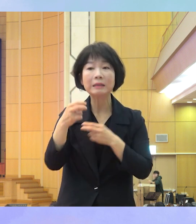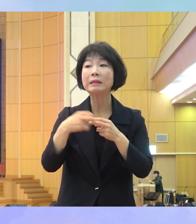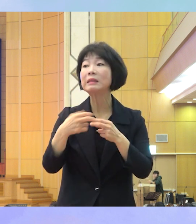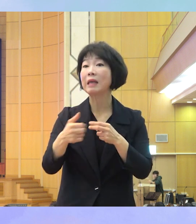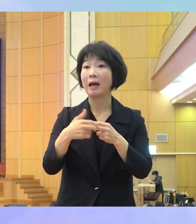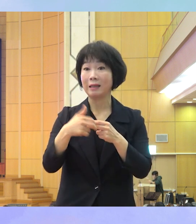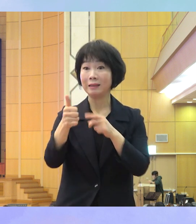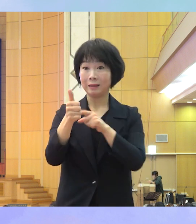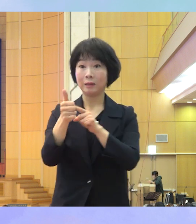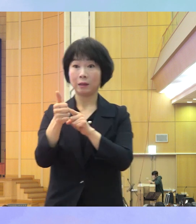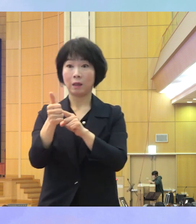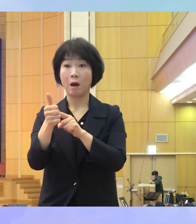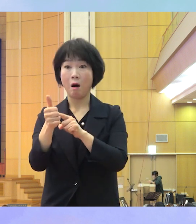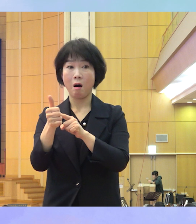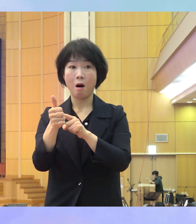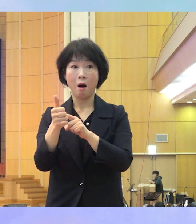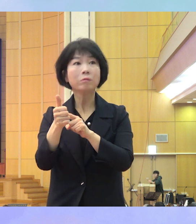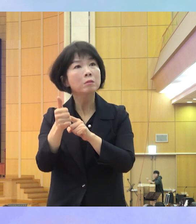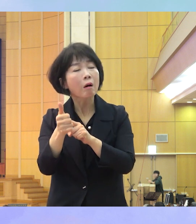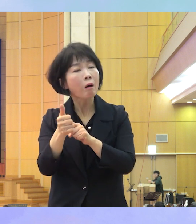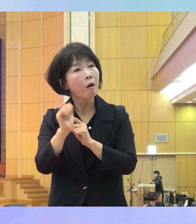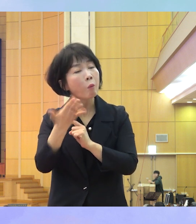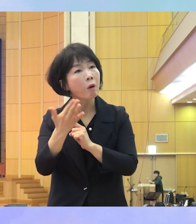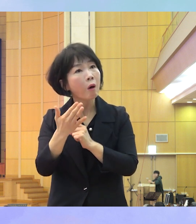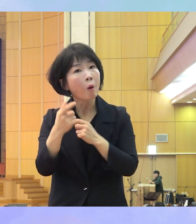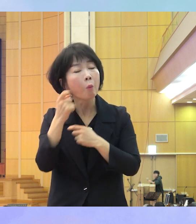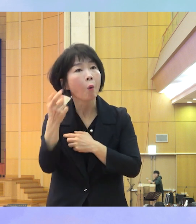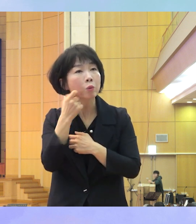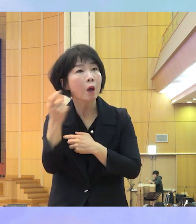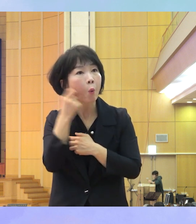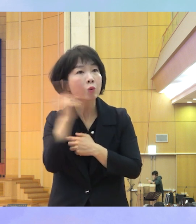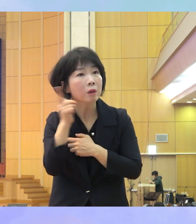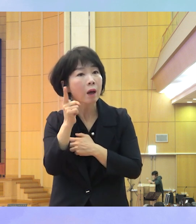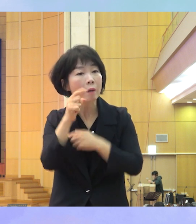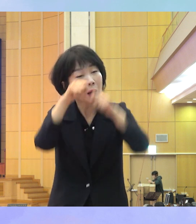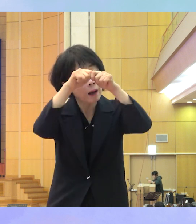의사가 된 원인을 내가 찾아봤더니,